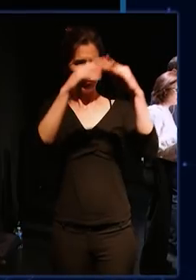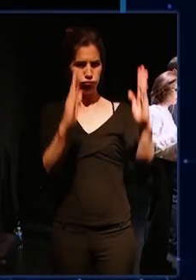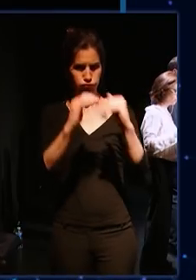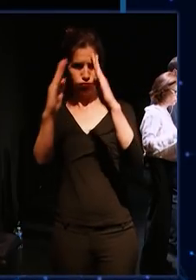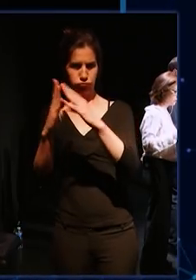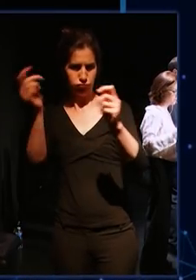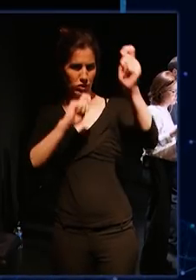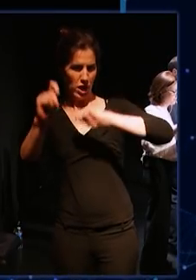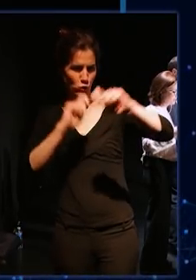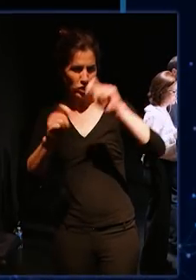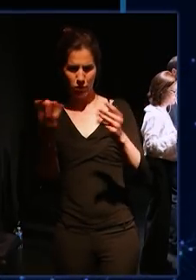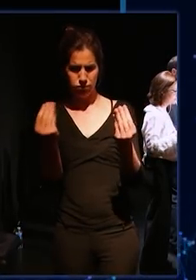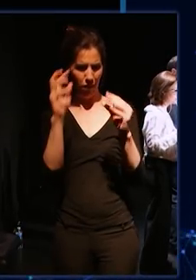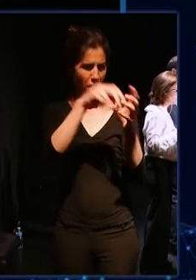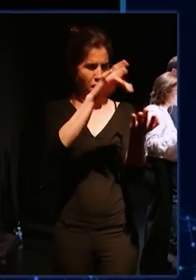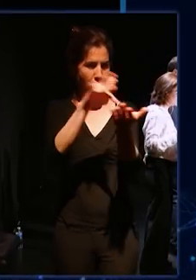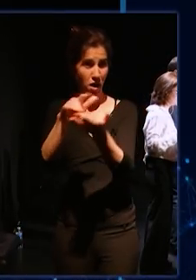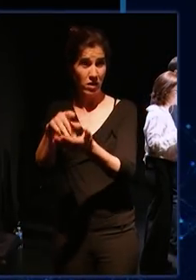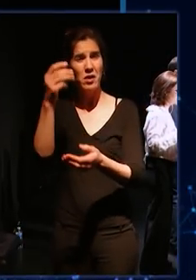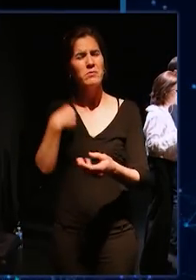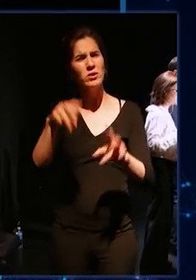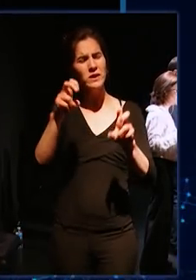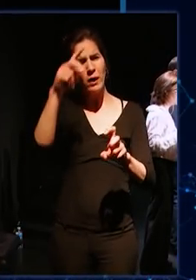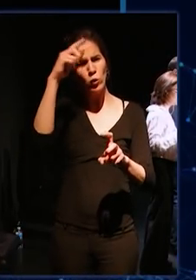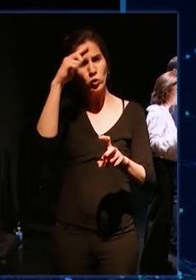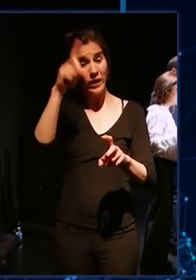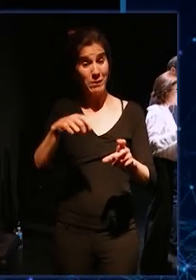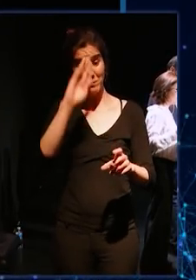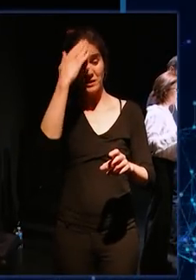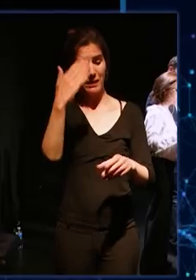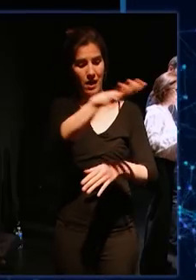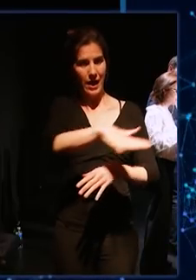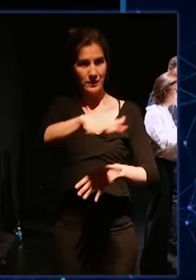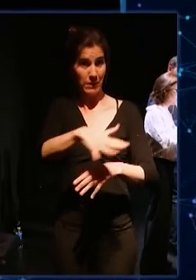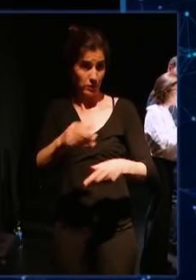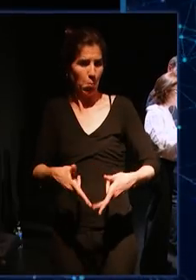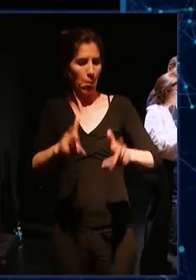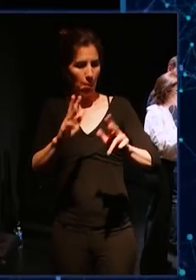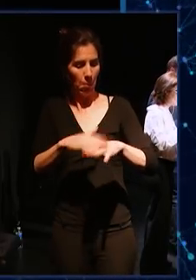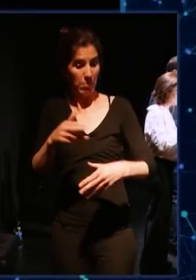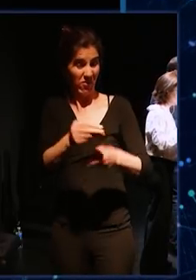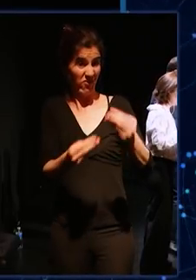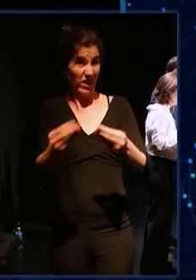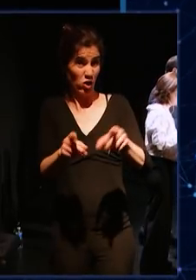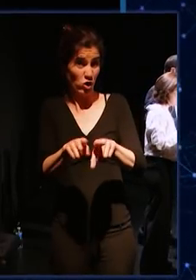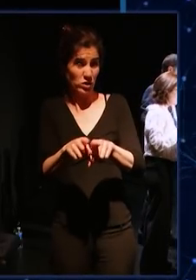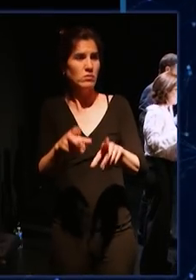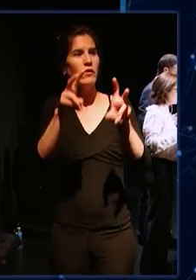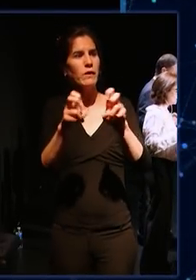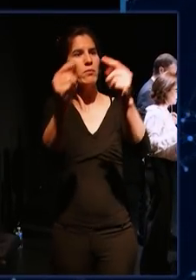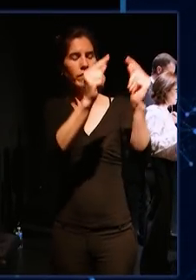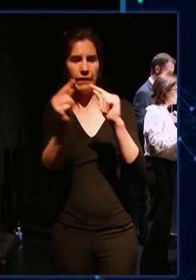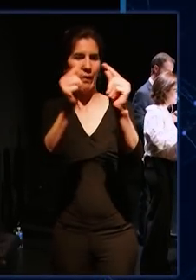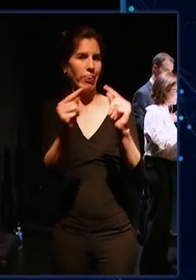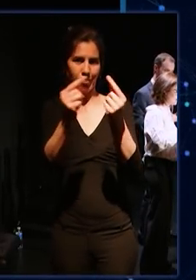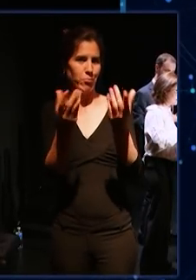sabeu. La cultura i especialment els espais disponibles per les activitats culturals han estat objecte de debat durant els 4 anys de mandat. El